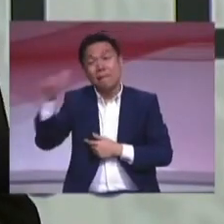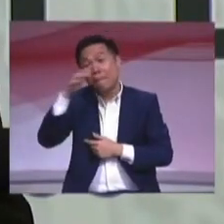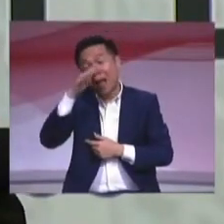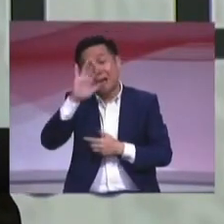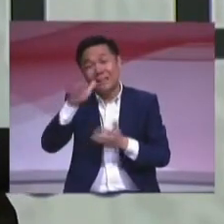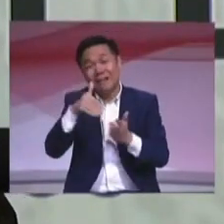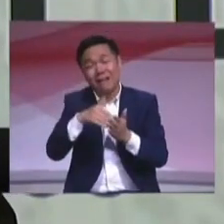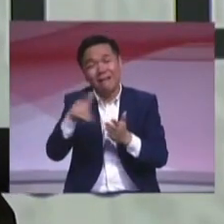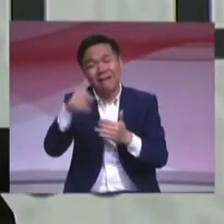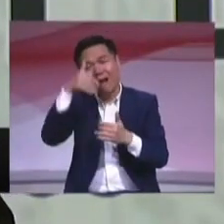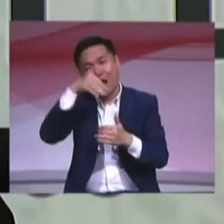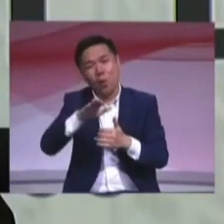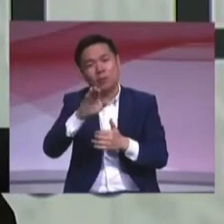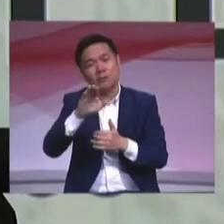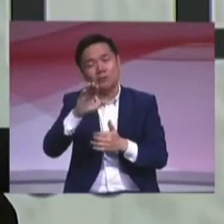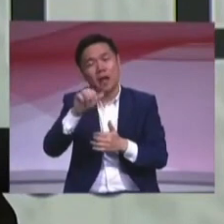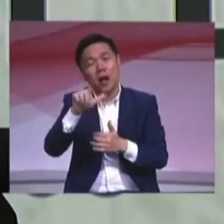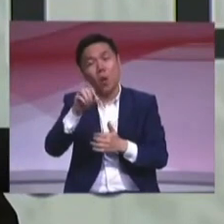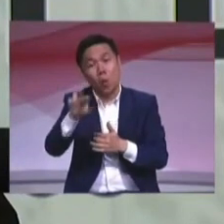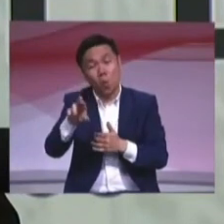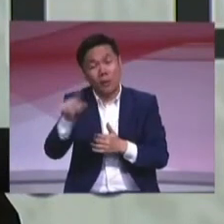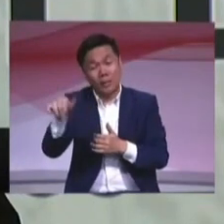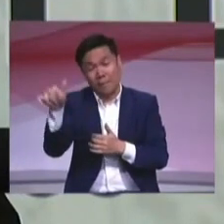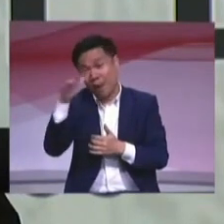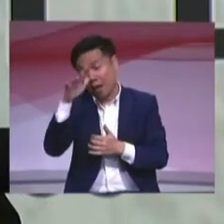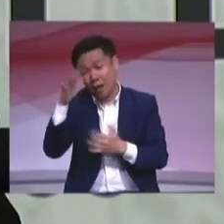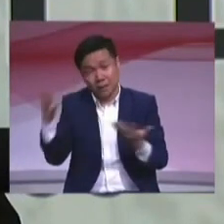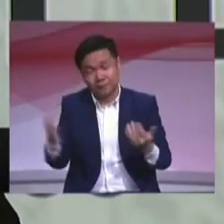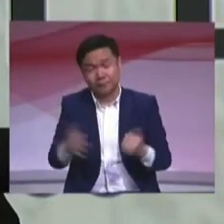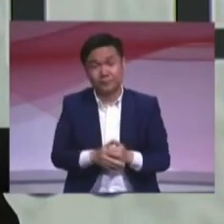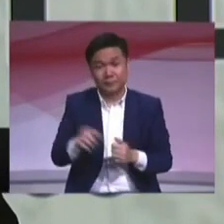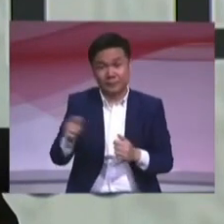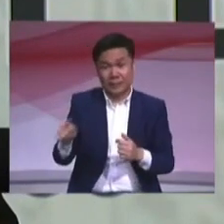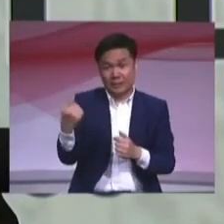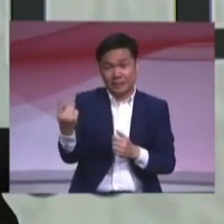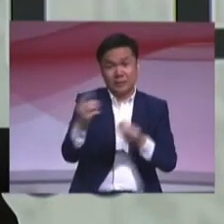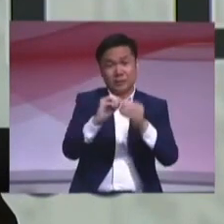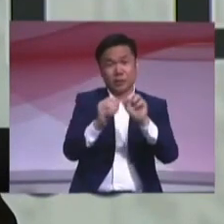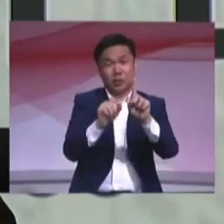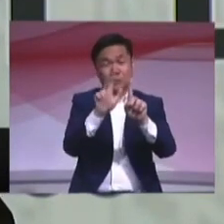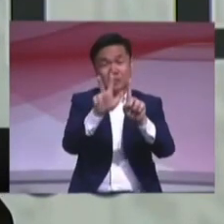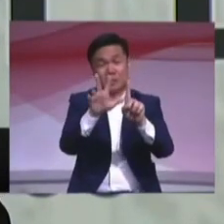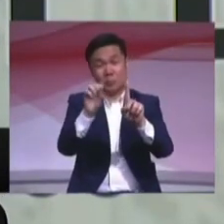Tengah dan Alor Gajah di Melaka. Kes indeks bagi kluster ini iaitu kes